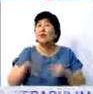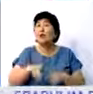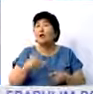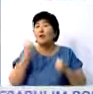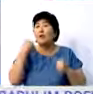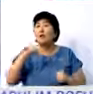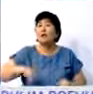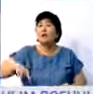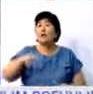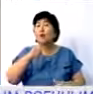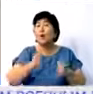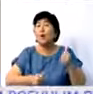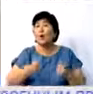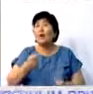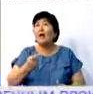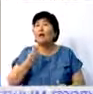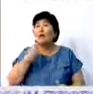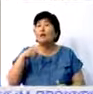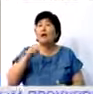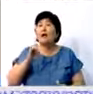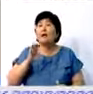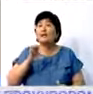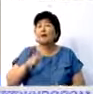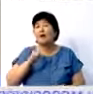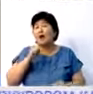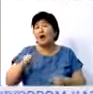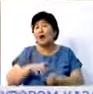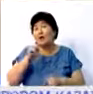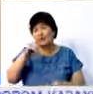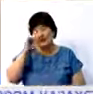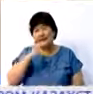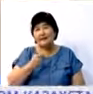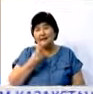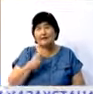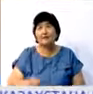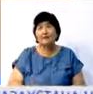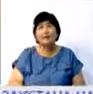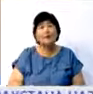Победитель республиканского конкурса «Тель Парасат» настолько хорошо знает казахский.